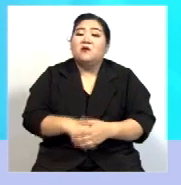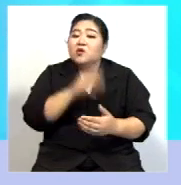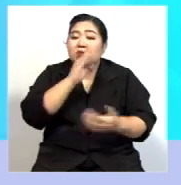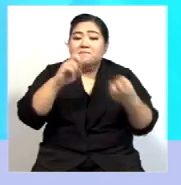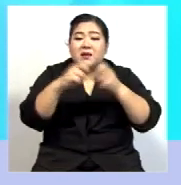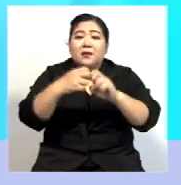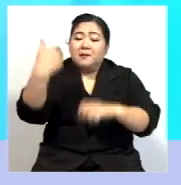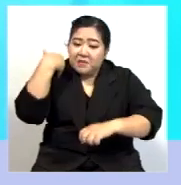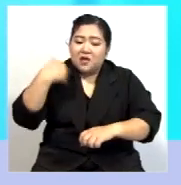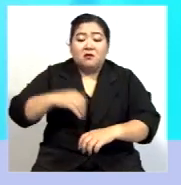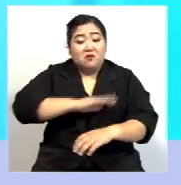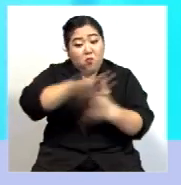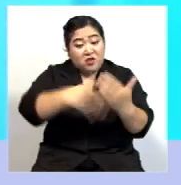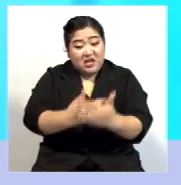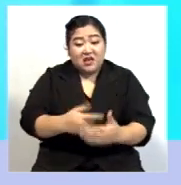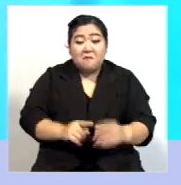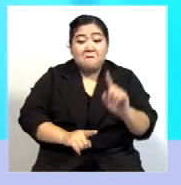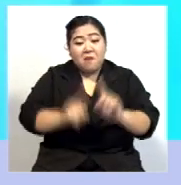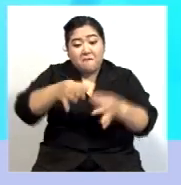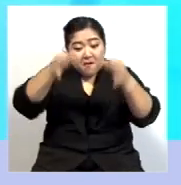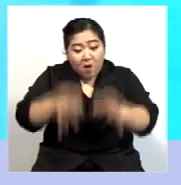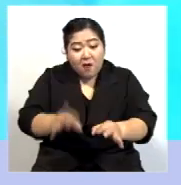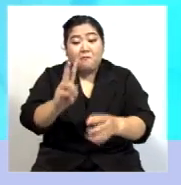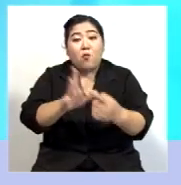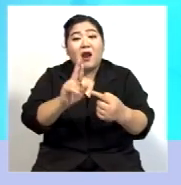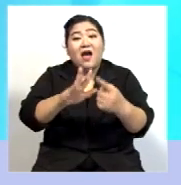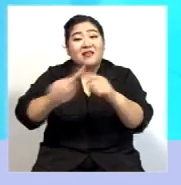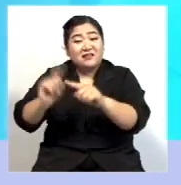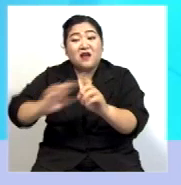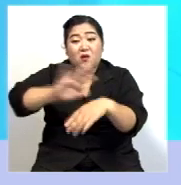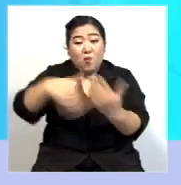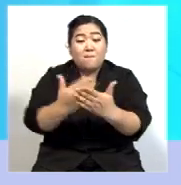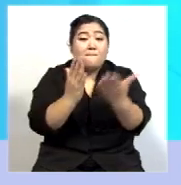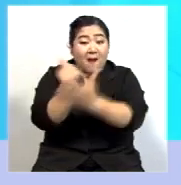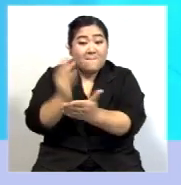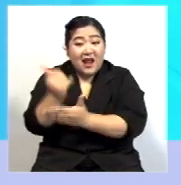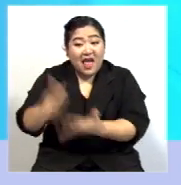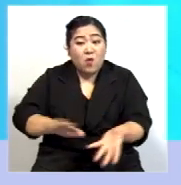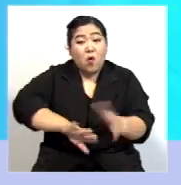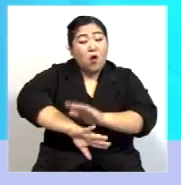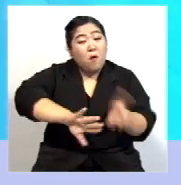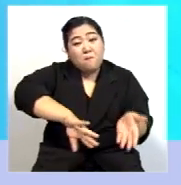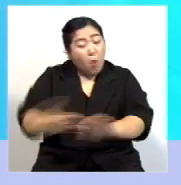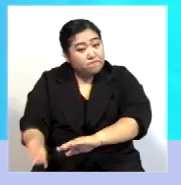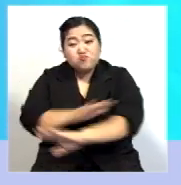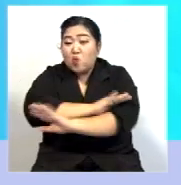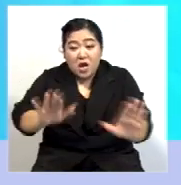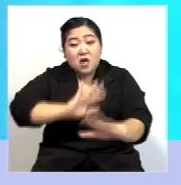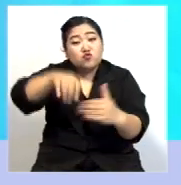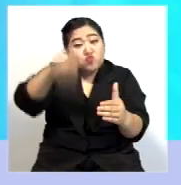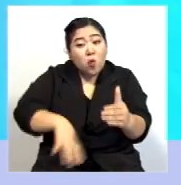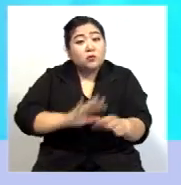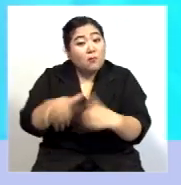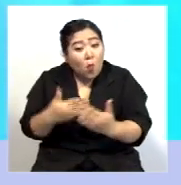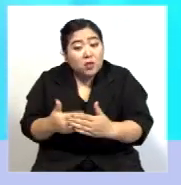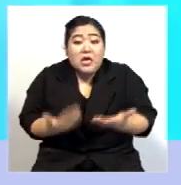หาจะส่งผลให้ร่างพรบ.งบประมาณตกไปทั้งฉบับหรือตกไปเป็นรายมาตรารวมถึง